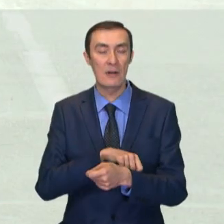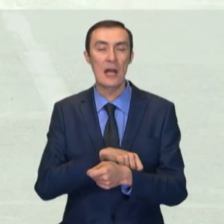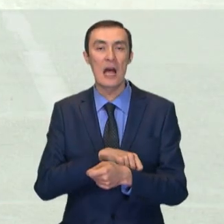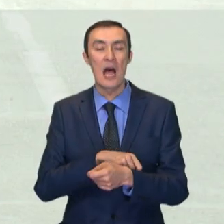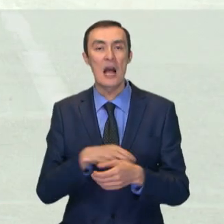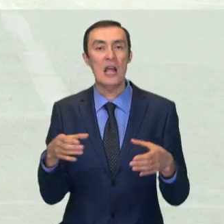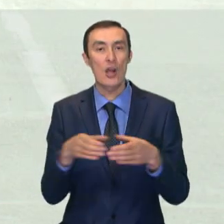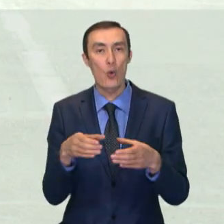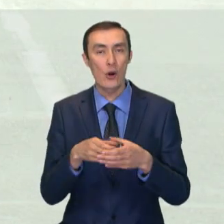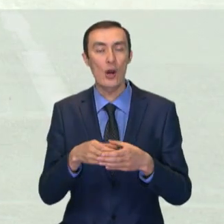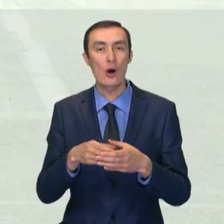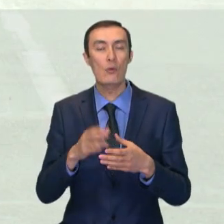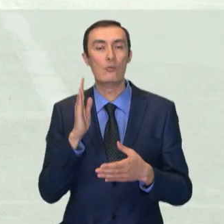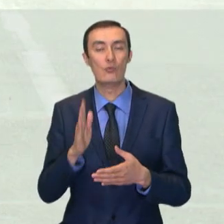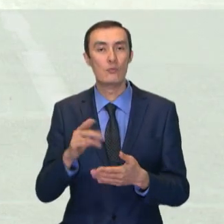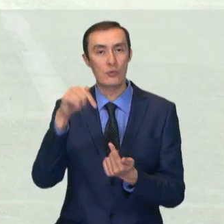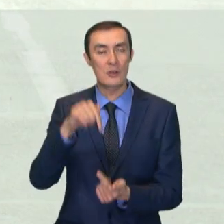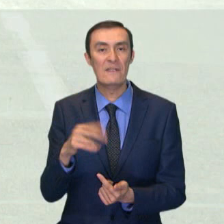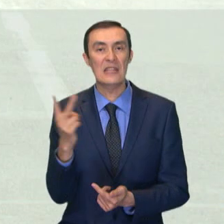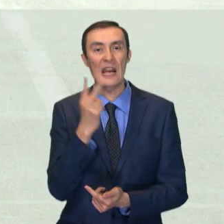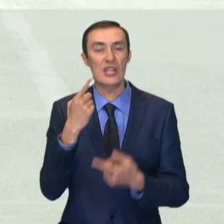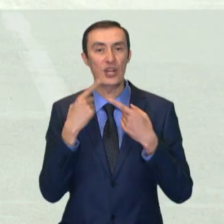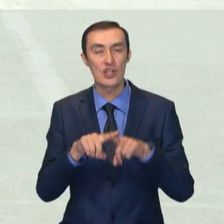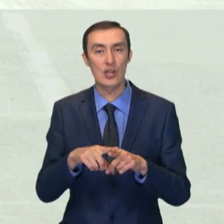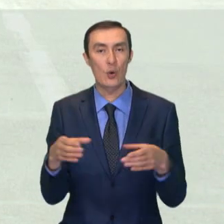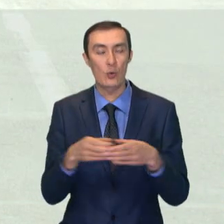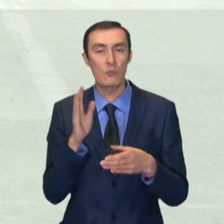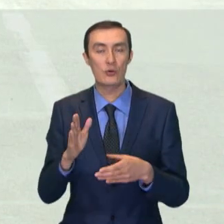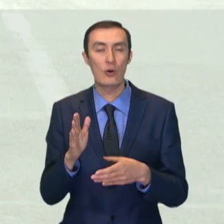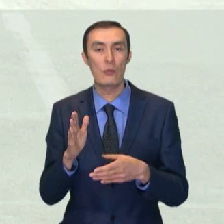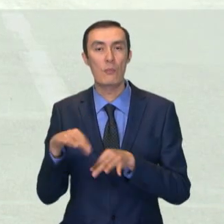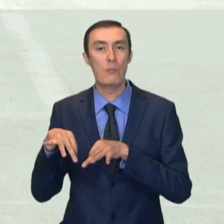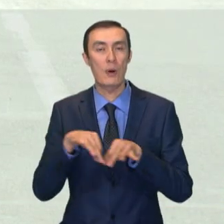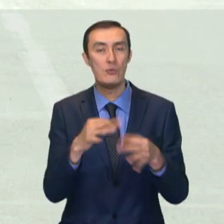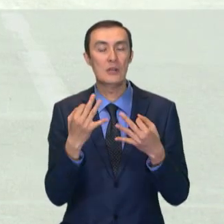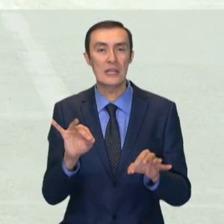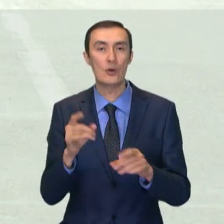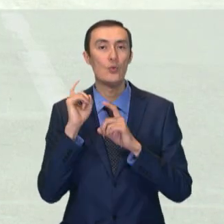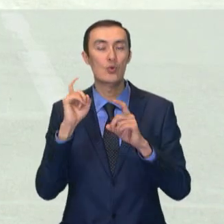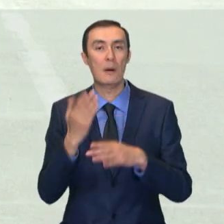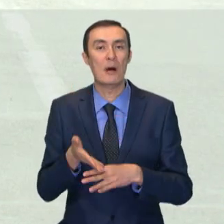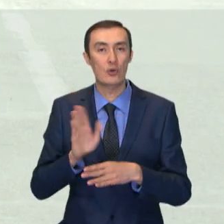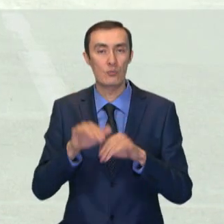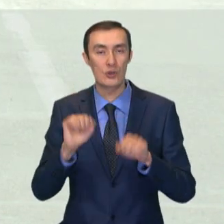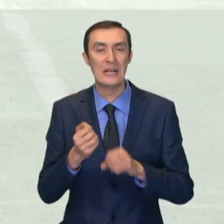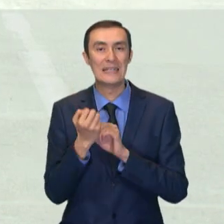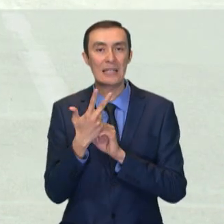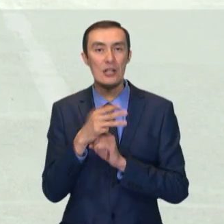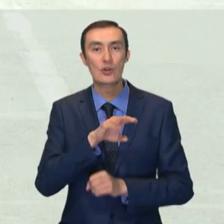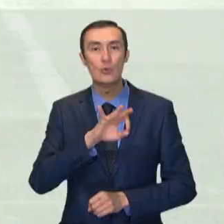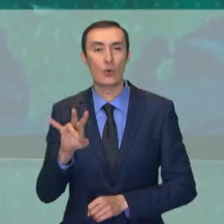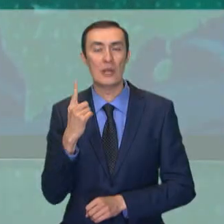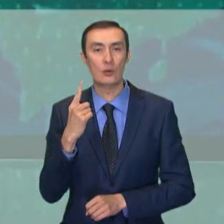Категория дороги будет соответствовать второй технической по ее пропускной способности, а также по грузоподъемности 13 тонн силы на